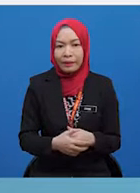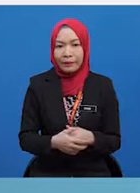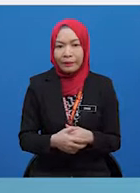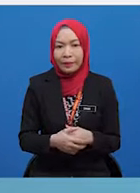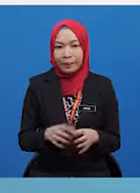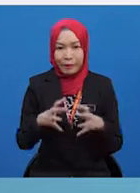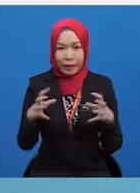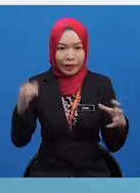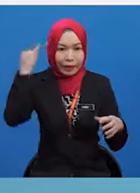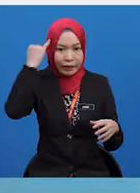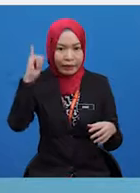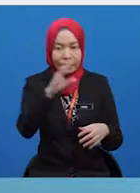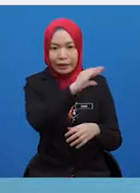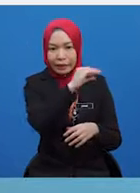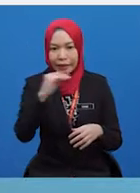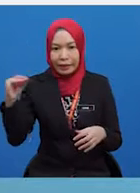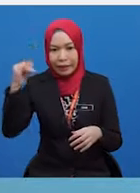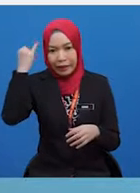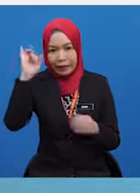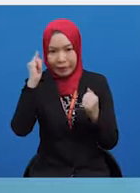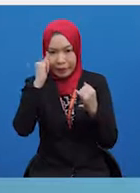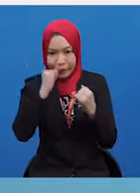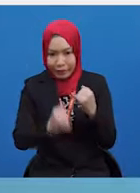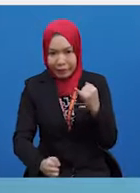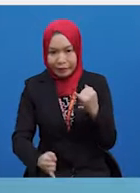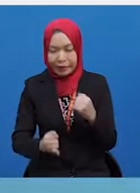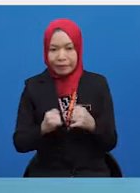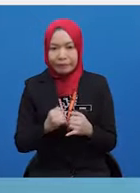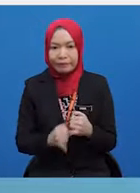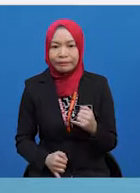idea dan idea akhir.